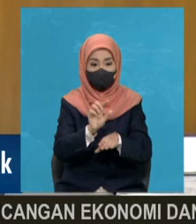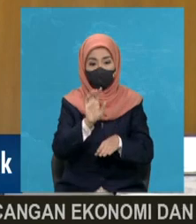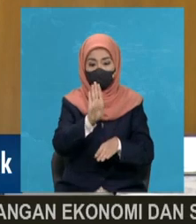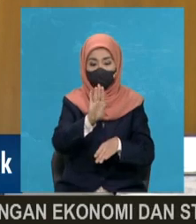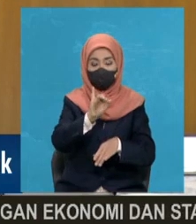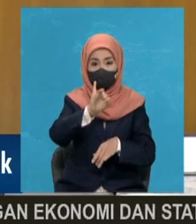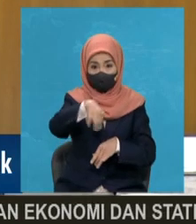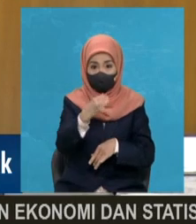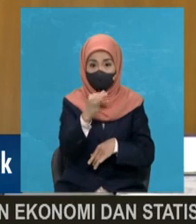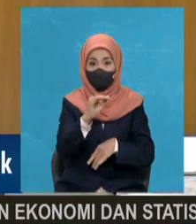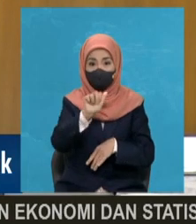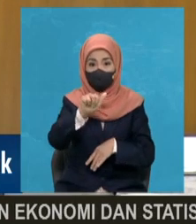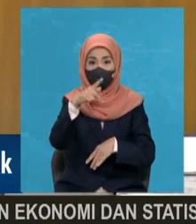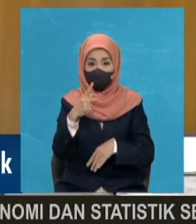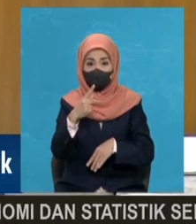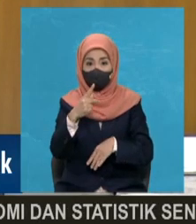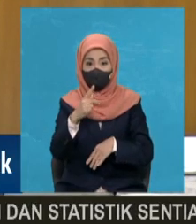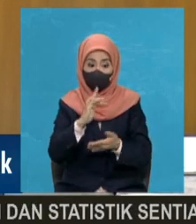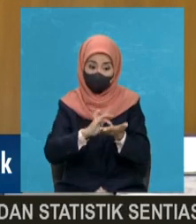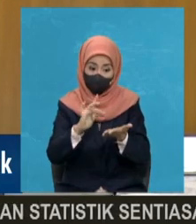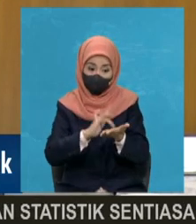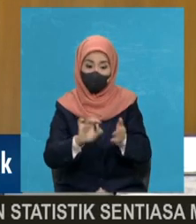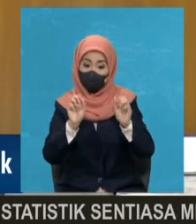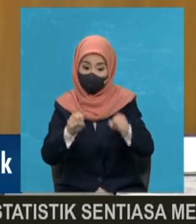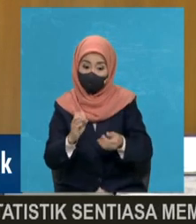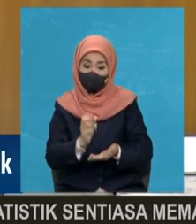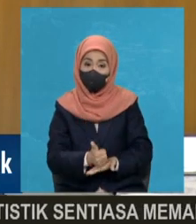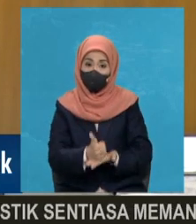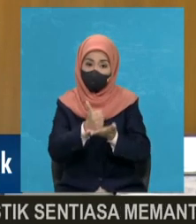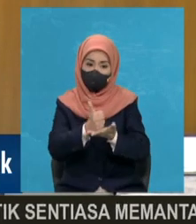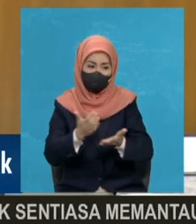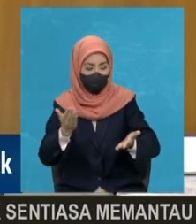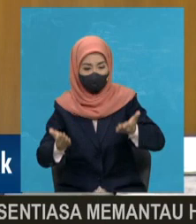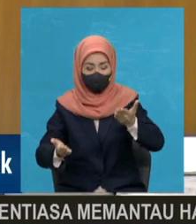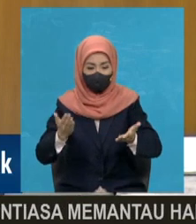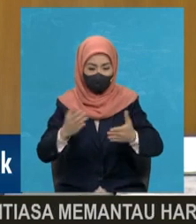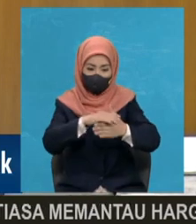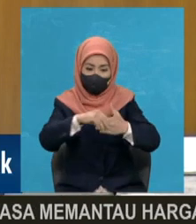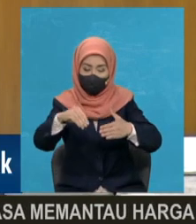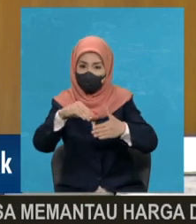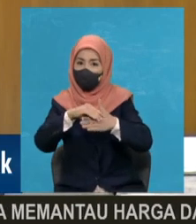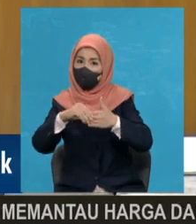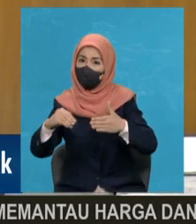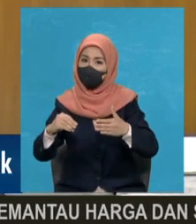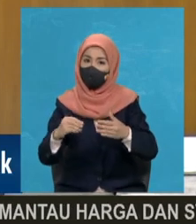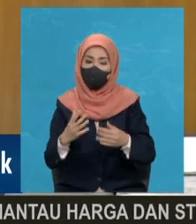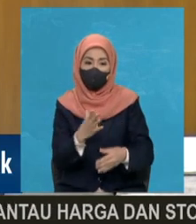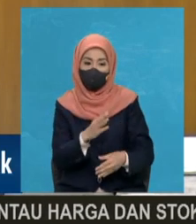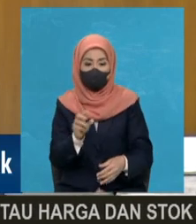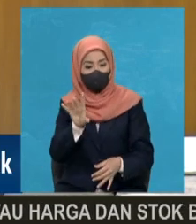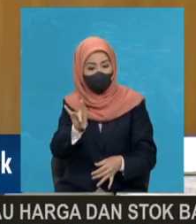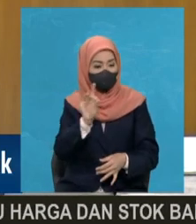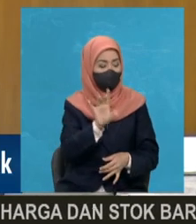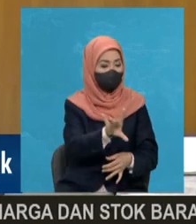ini dapat membantu pengguna dalam membuat perbandingan harga dan seterusnya membuat